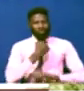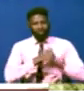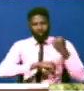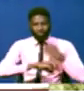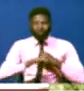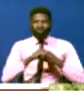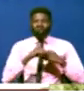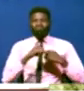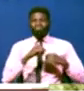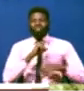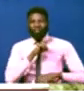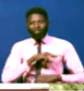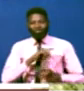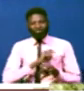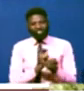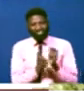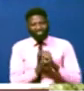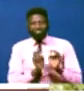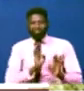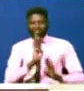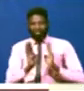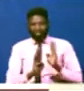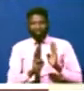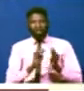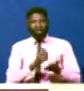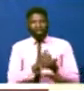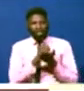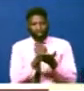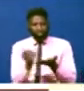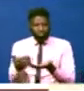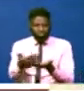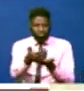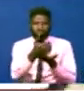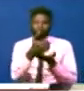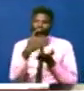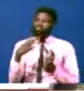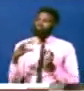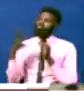then to bring all these people closer to God. Trevor Ngendo, Darubini.